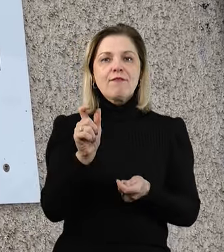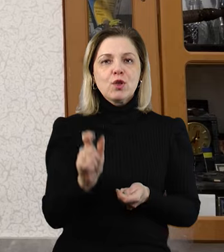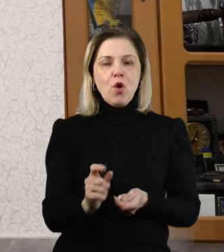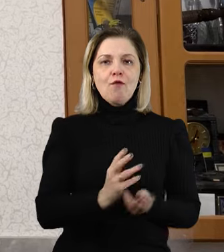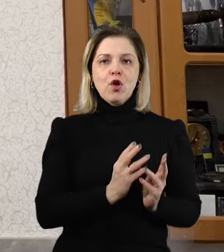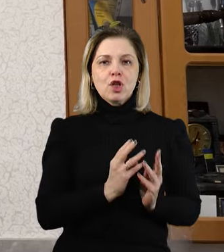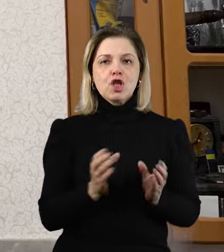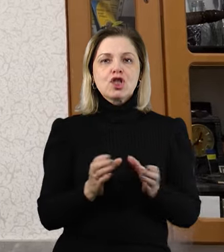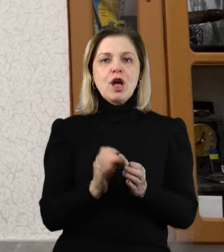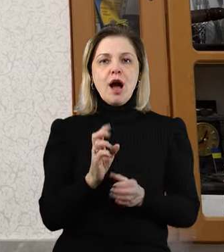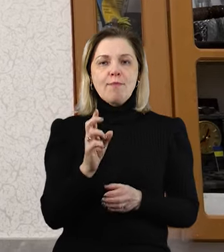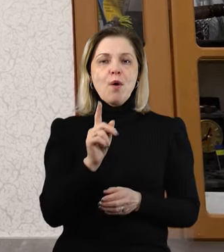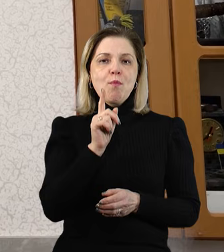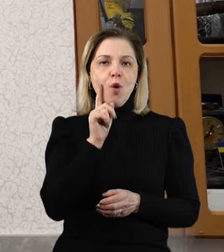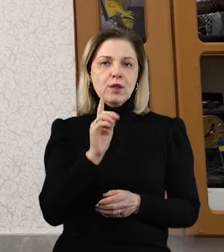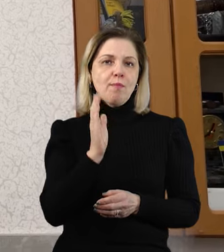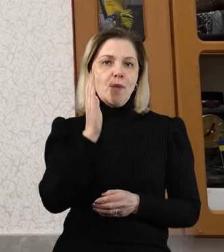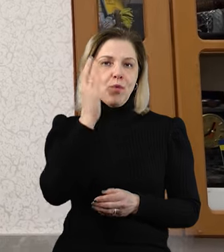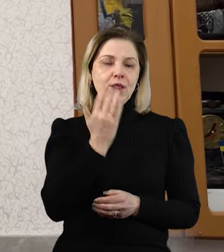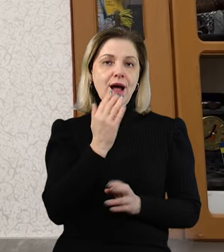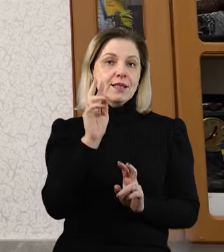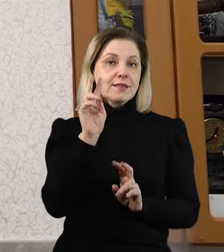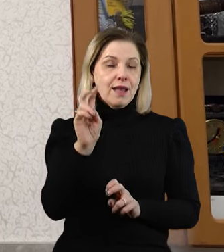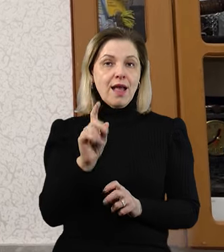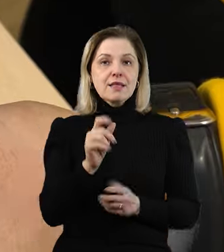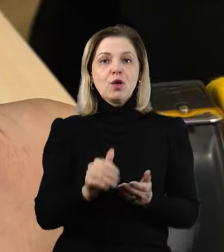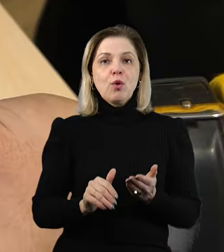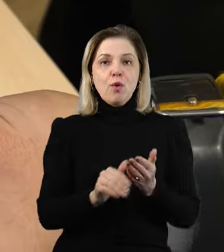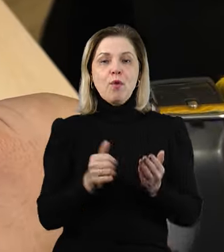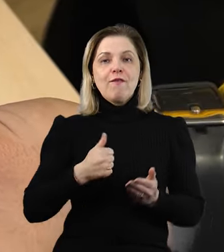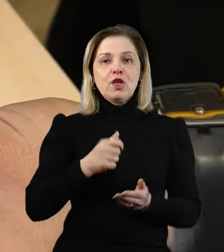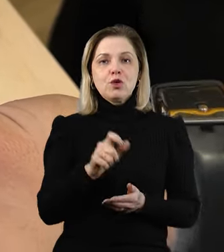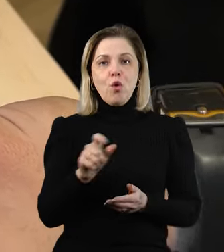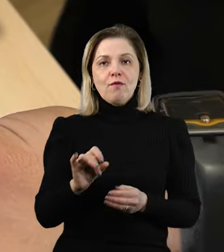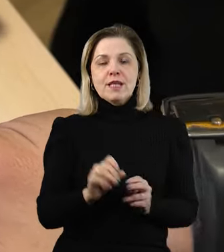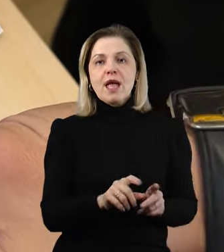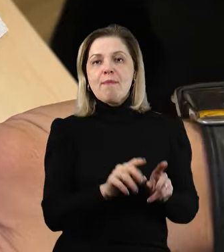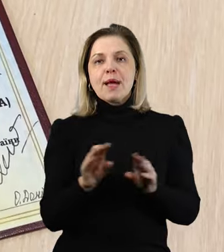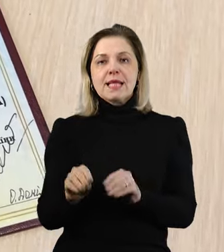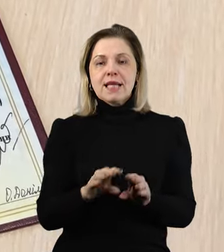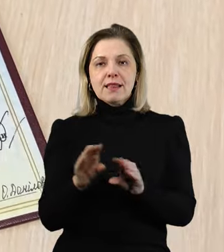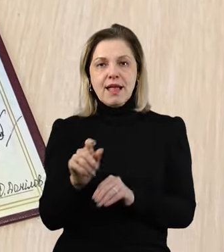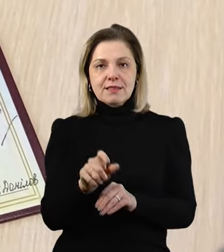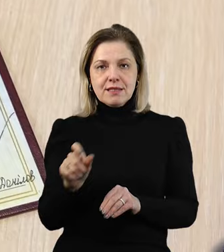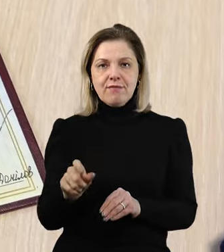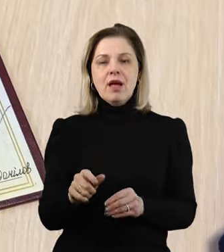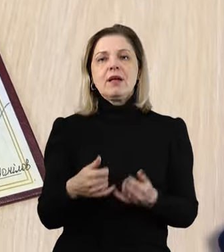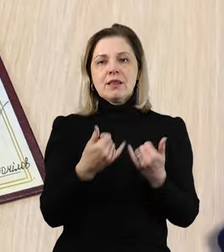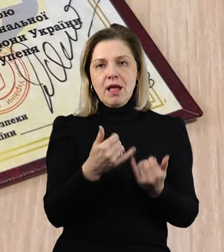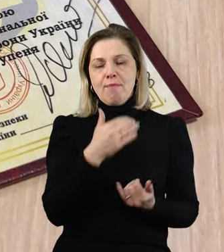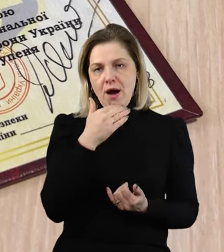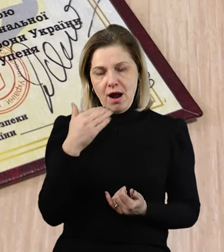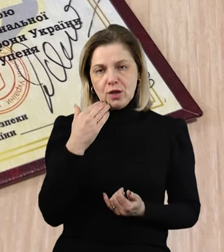керівником волонтерського штабу «Молодь майбутнє нації», яка для допомоги військовим та переселенцям залучає велику кількість